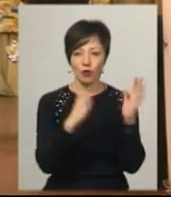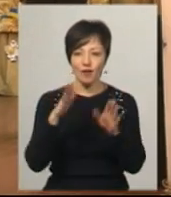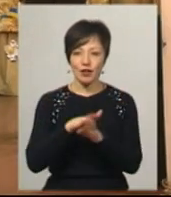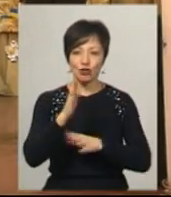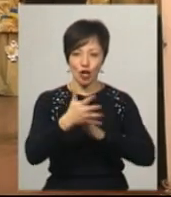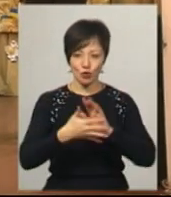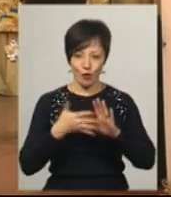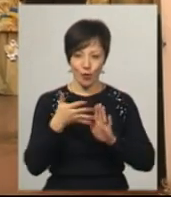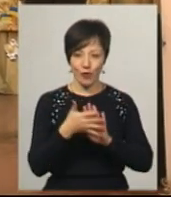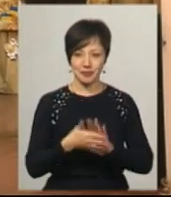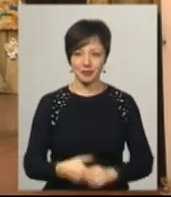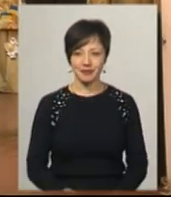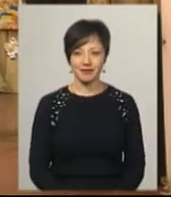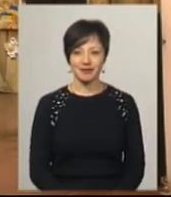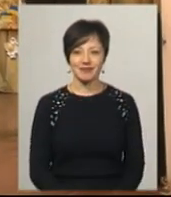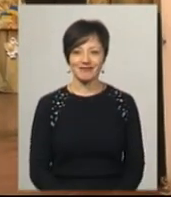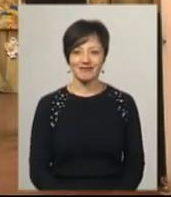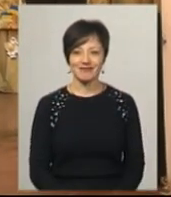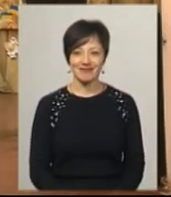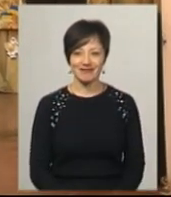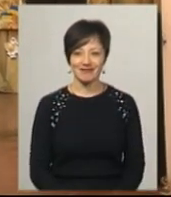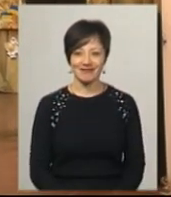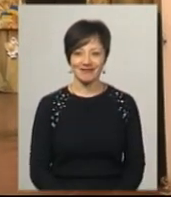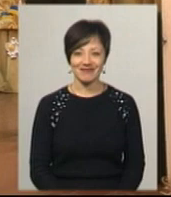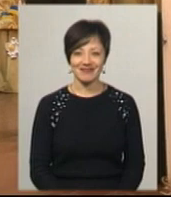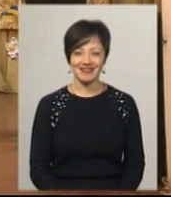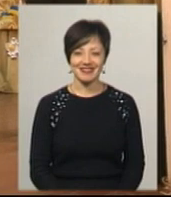ти мене все не